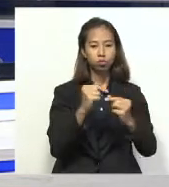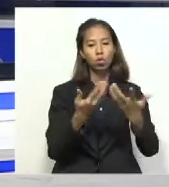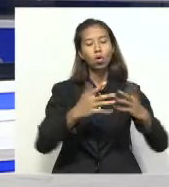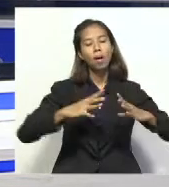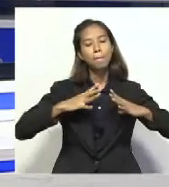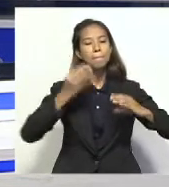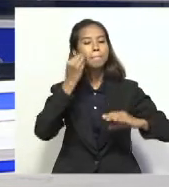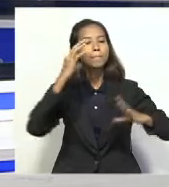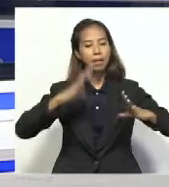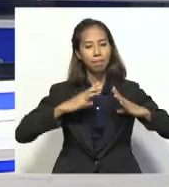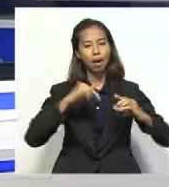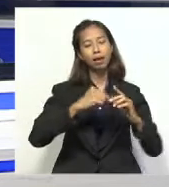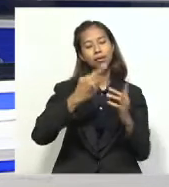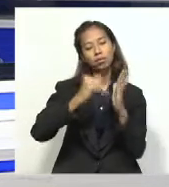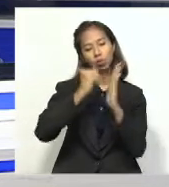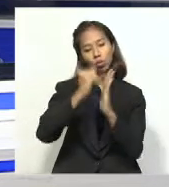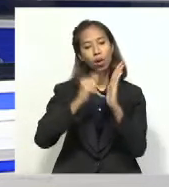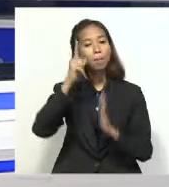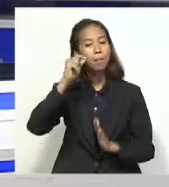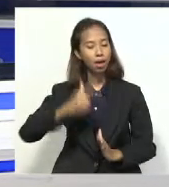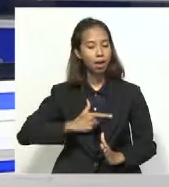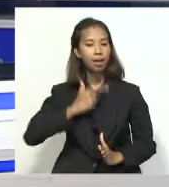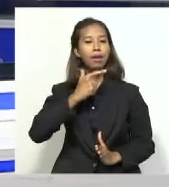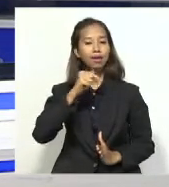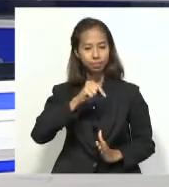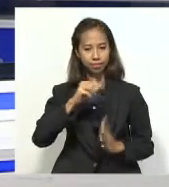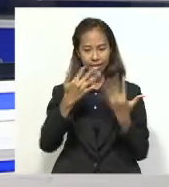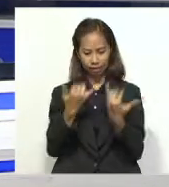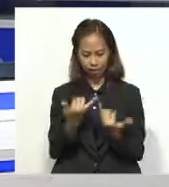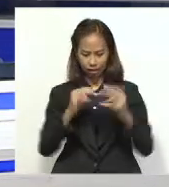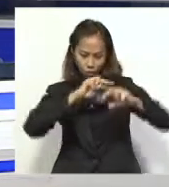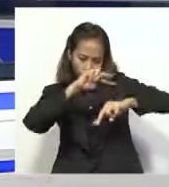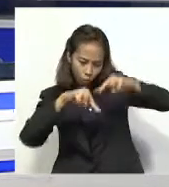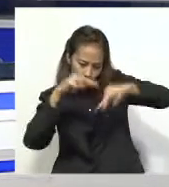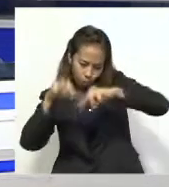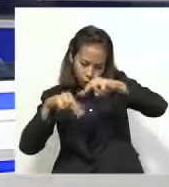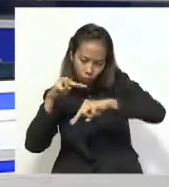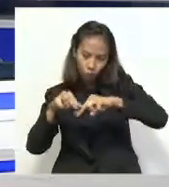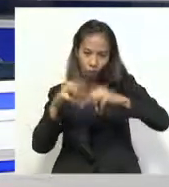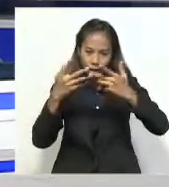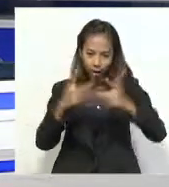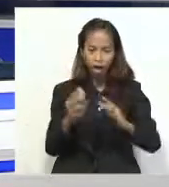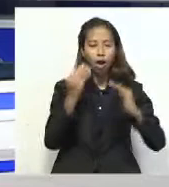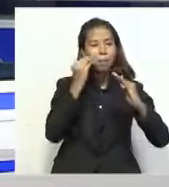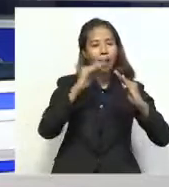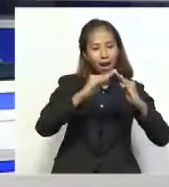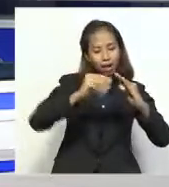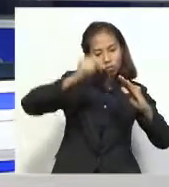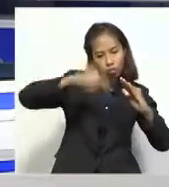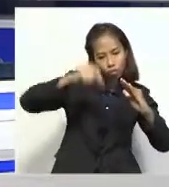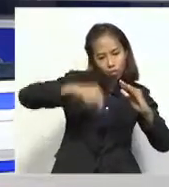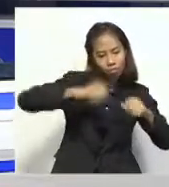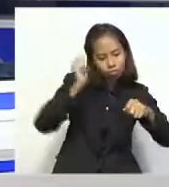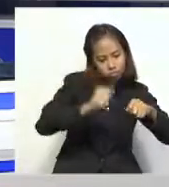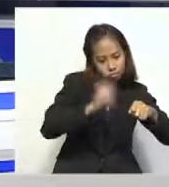านแม่ละอูนอำเภอศพเมยจังหวัดแม่ฮ่องสอนวันนี้ค่ะเจ้าหน้าที่ก็ยังคงค้นหาผู้สูญหายอยู่แล้วก็ซ่อมแซมที่พักอาศัยของ